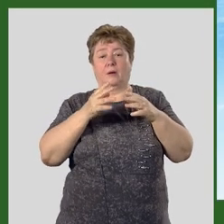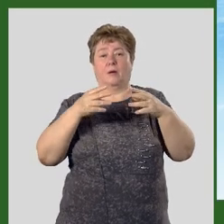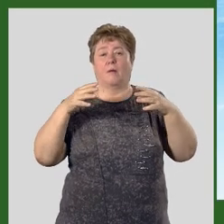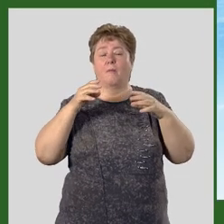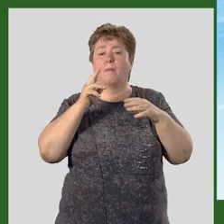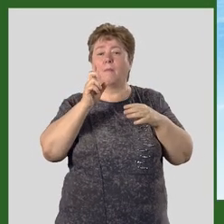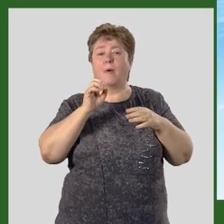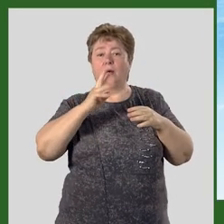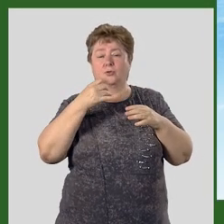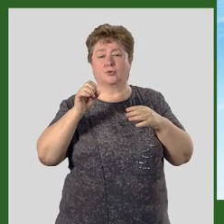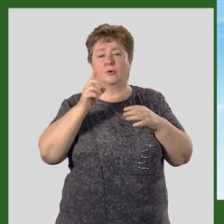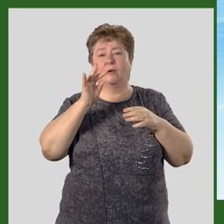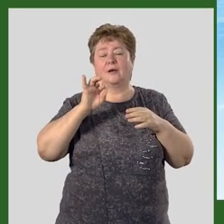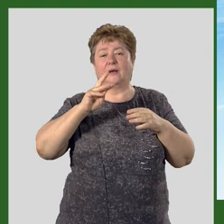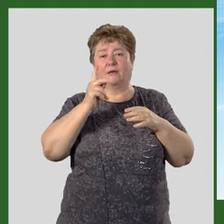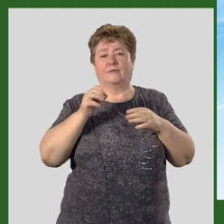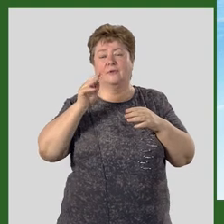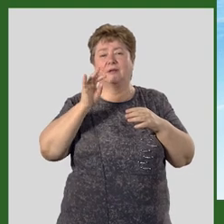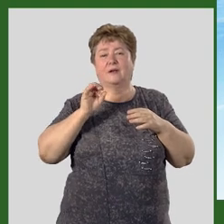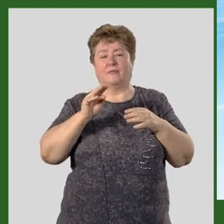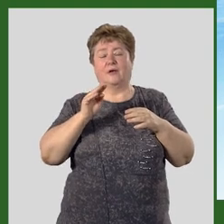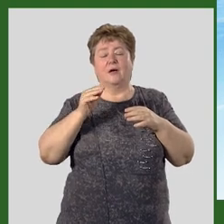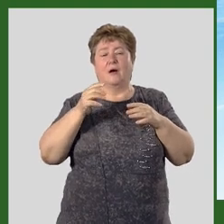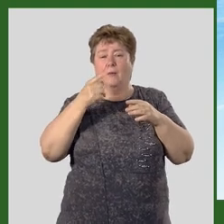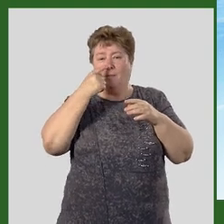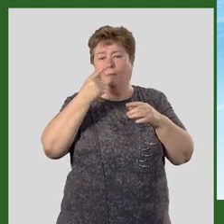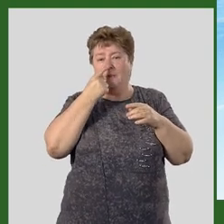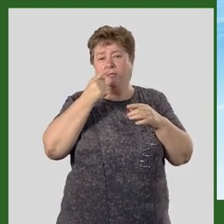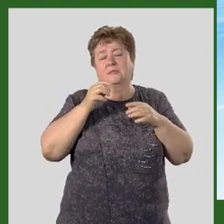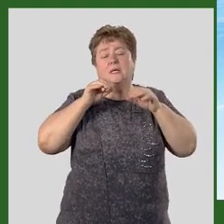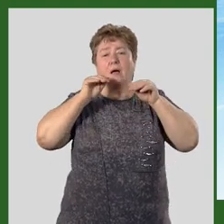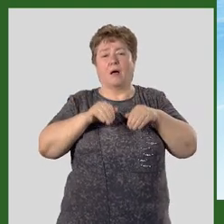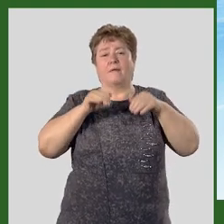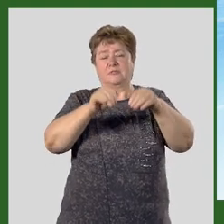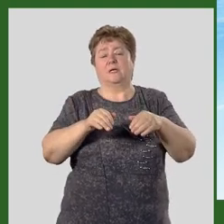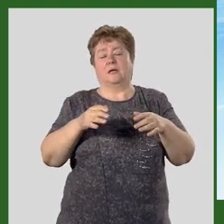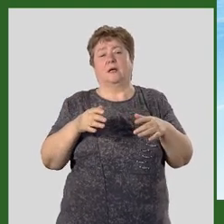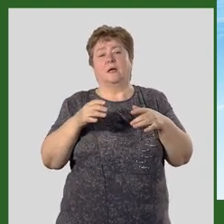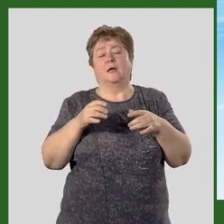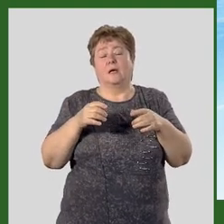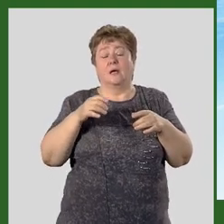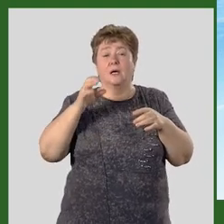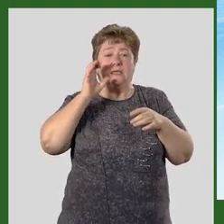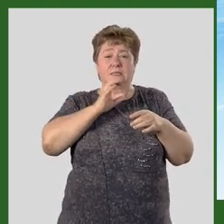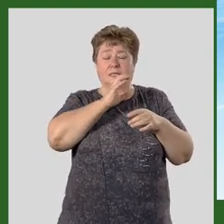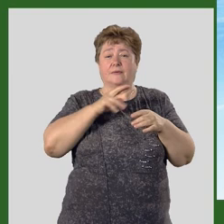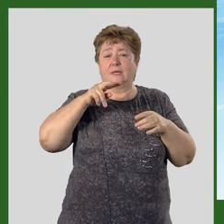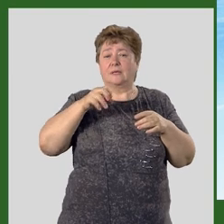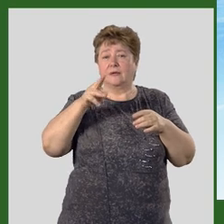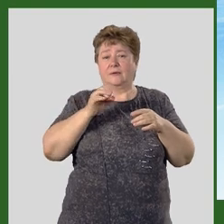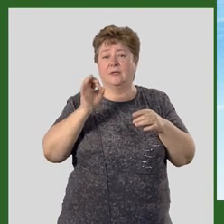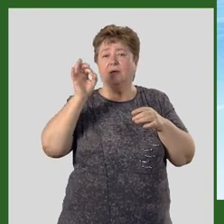Большой барьерный риф у берегов Австралии. В Северном Ледовитом